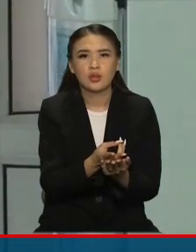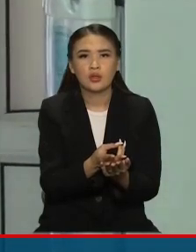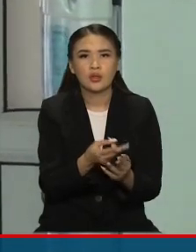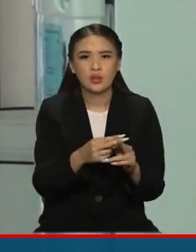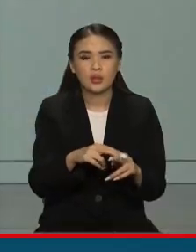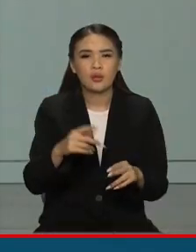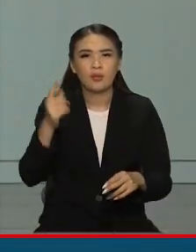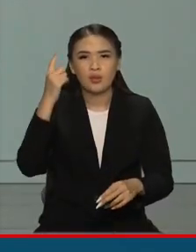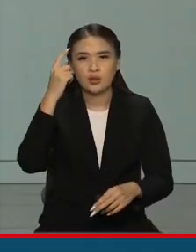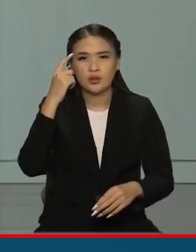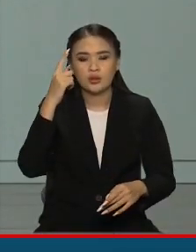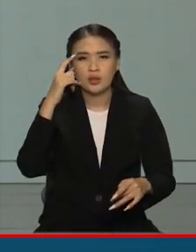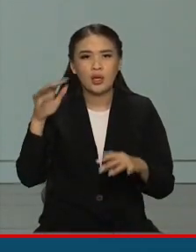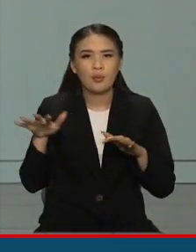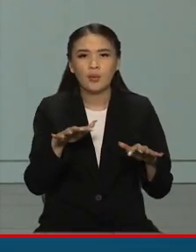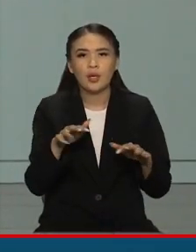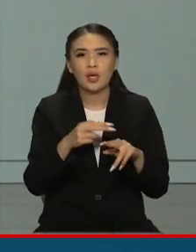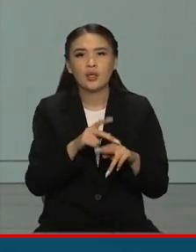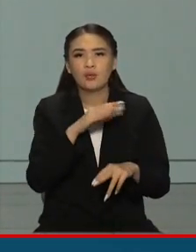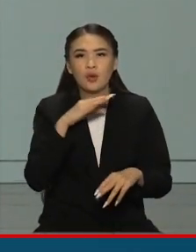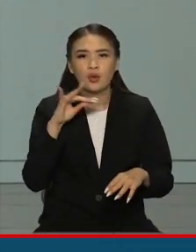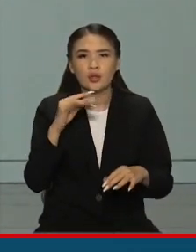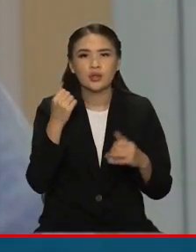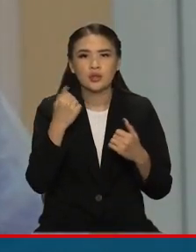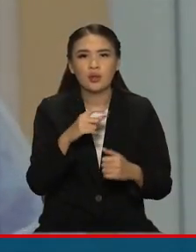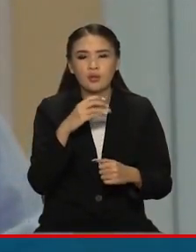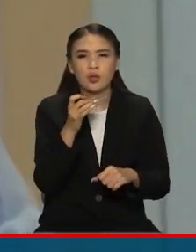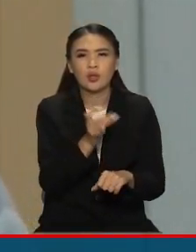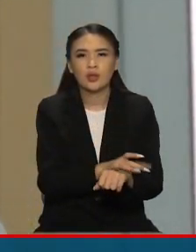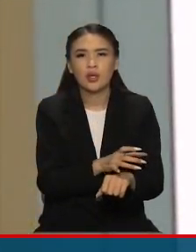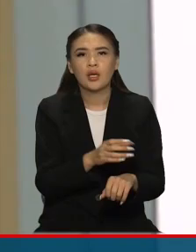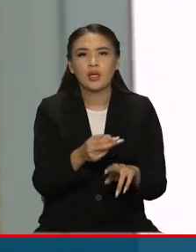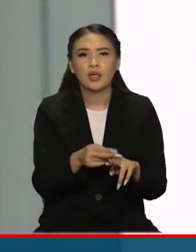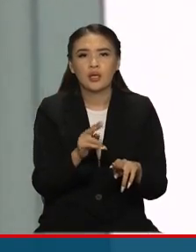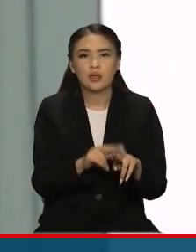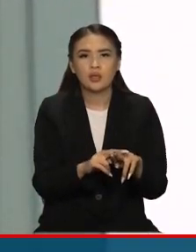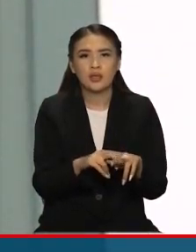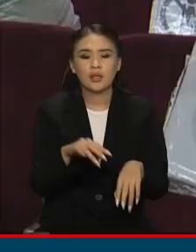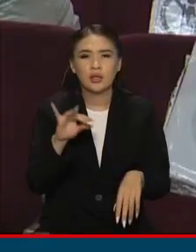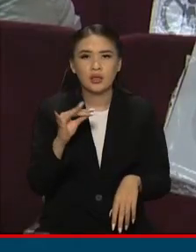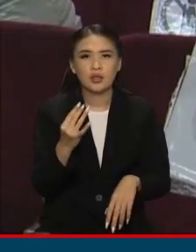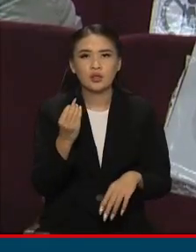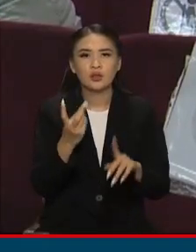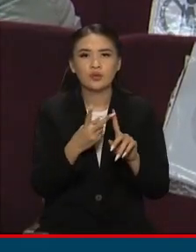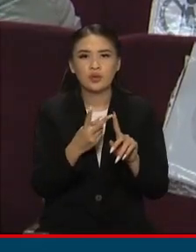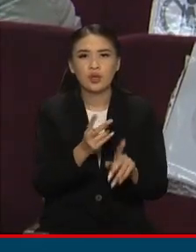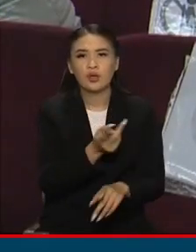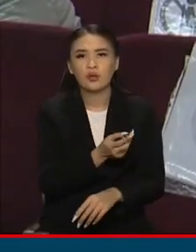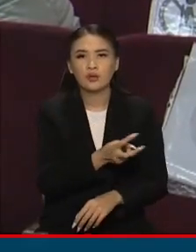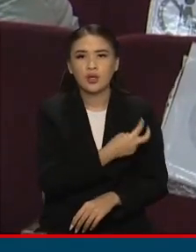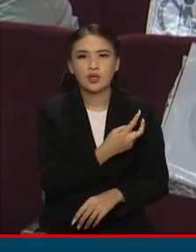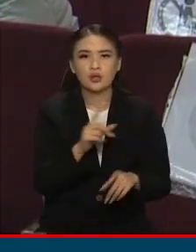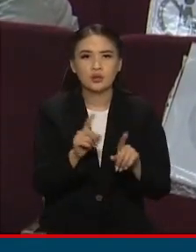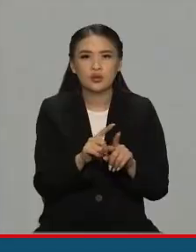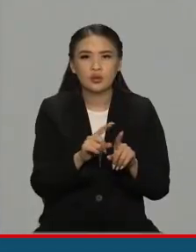закрытная черепно-мозговая травма и множественные подкожные гематомы на голове. Медбрат также получил закрытую черепно-мозговую травму,